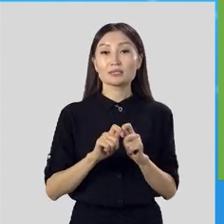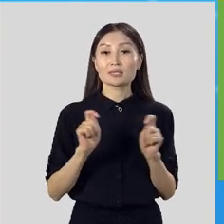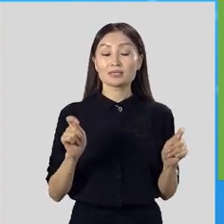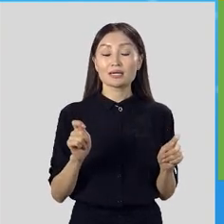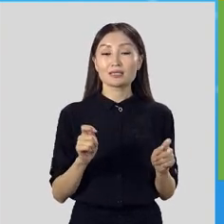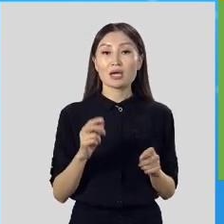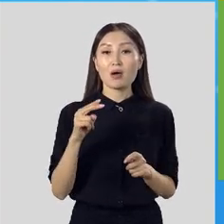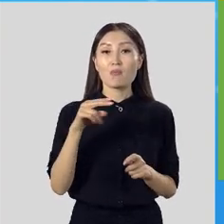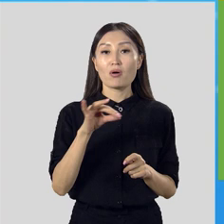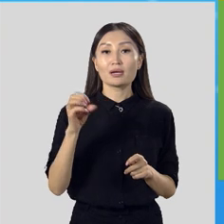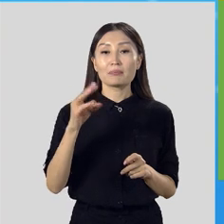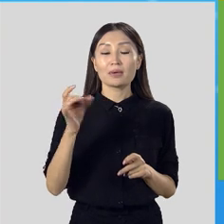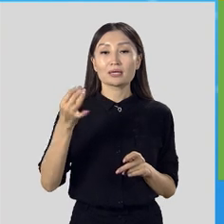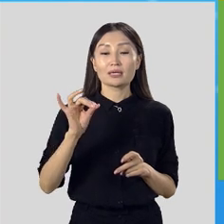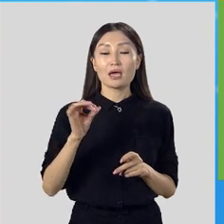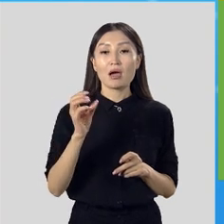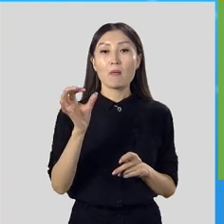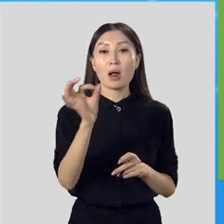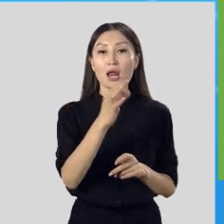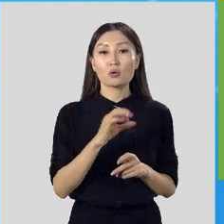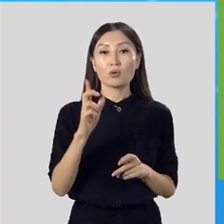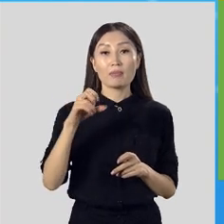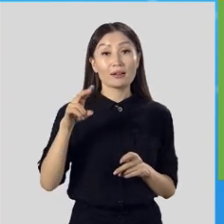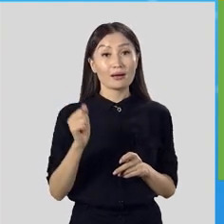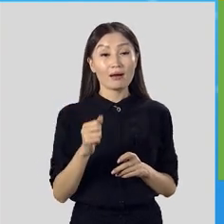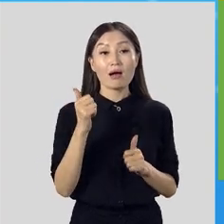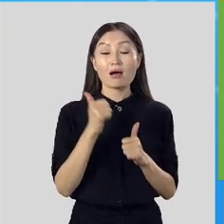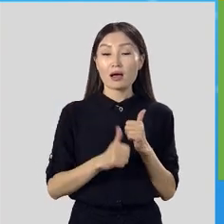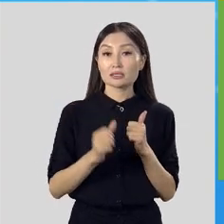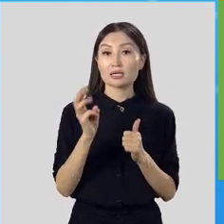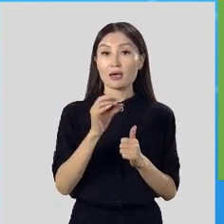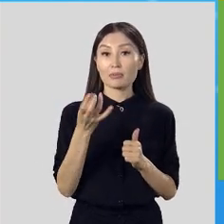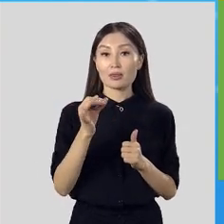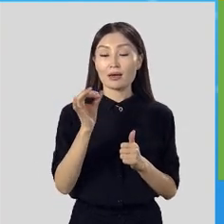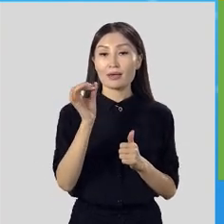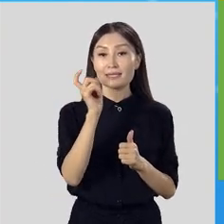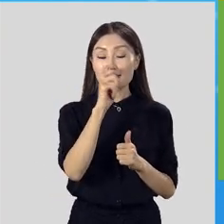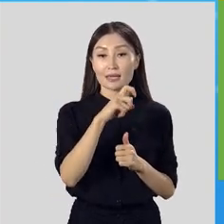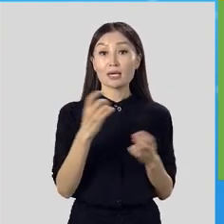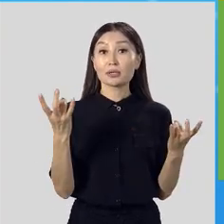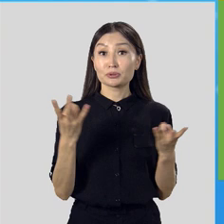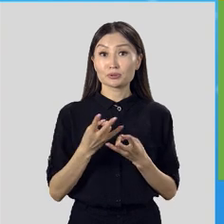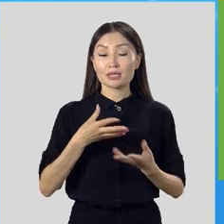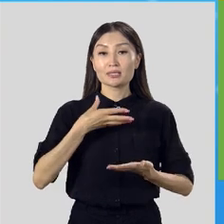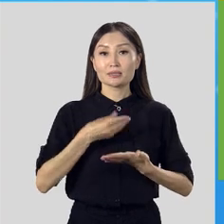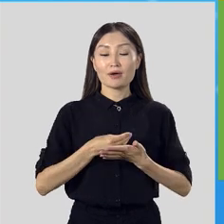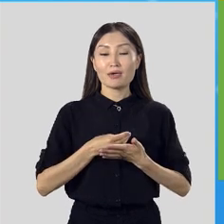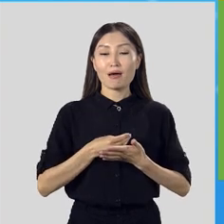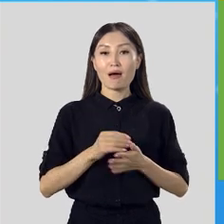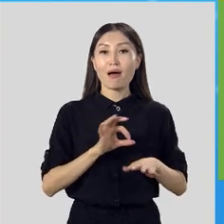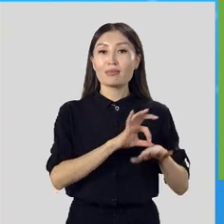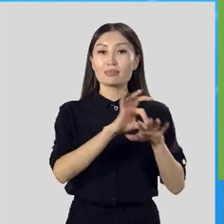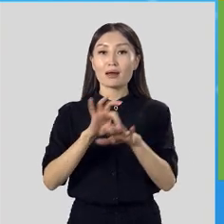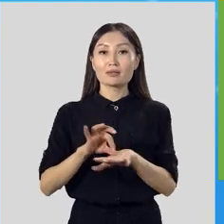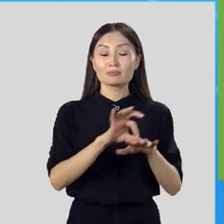создание полимерной молекулы белка. Для каждой аминокислоты нужна своя